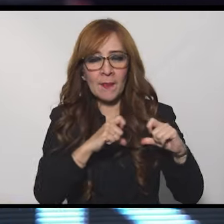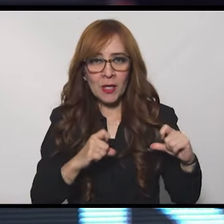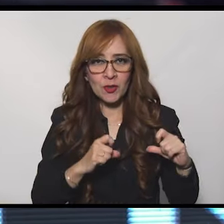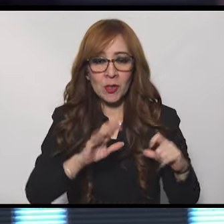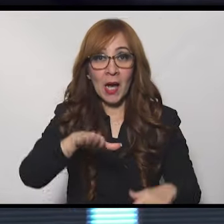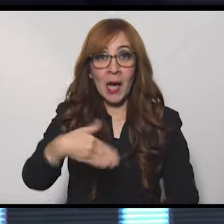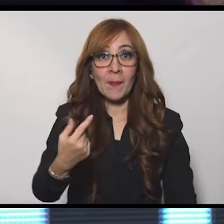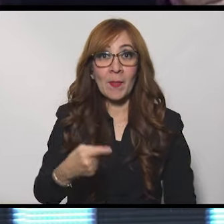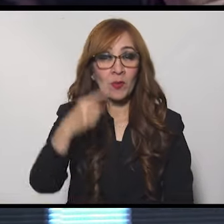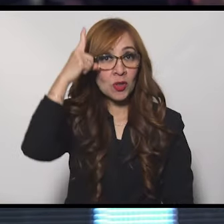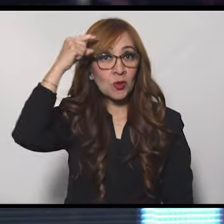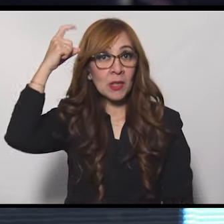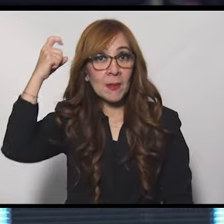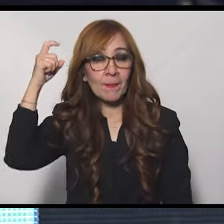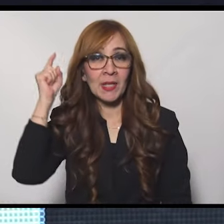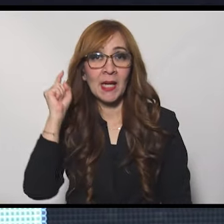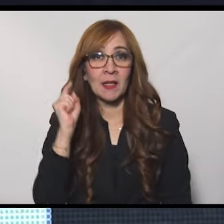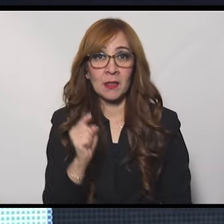apapun itu, impianmu itu,